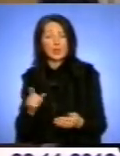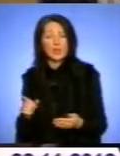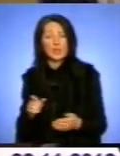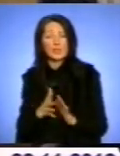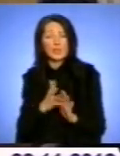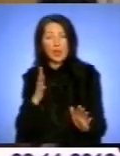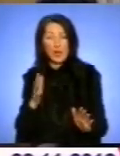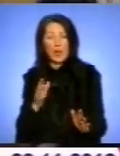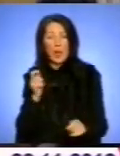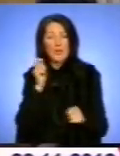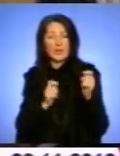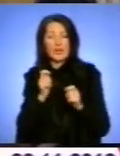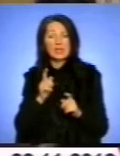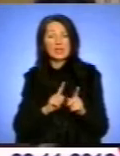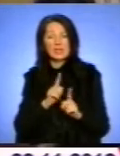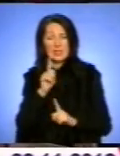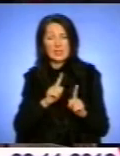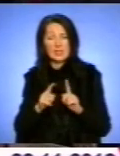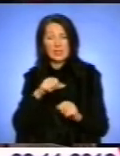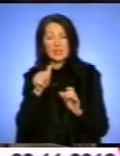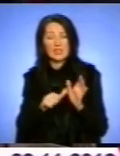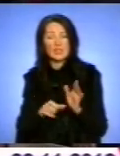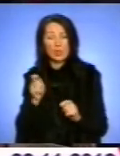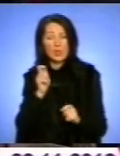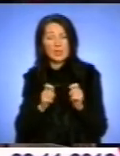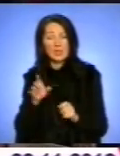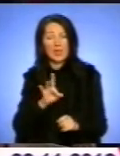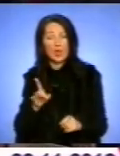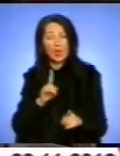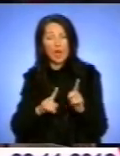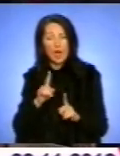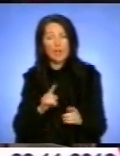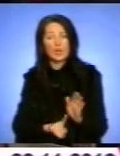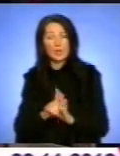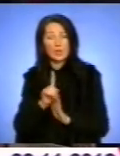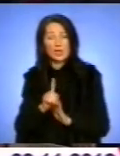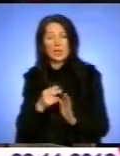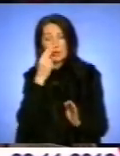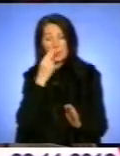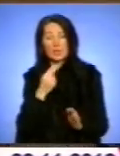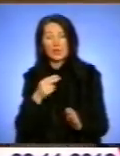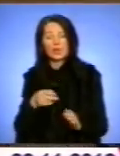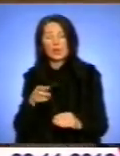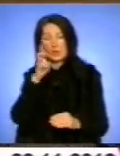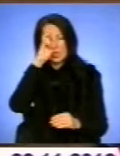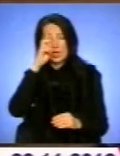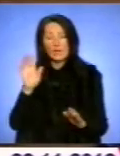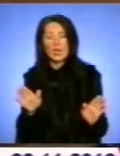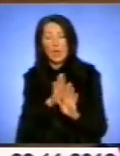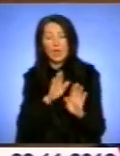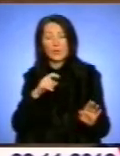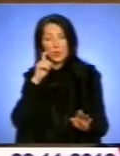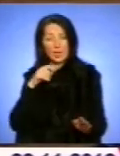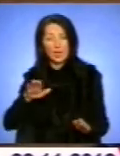Чергове пленарне засідання 16-ї сесії районної ради розпочалося традиційно з Державного гімну України. А згодом голова районної